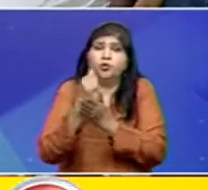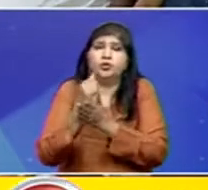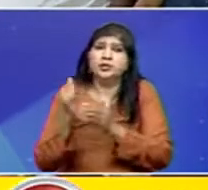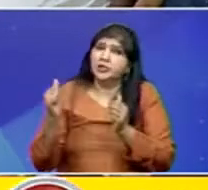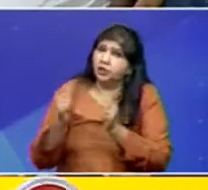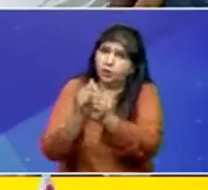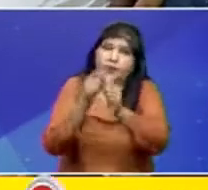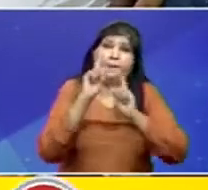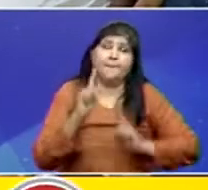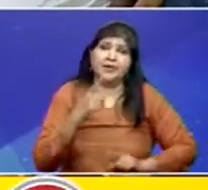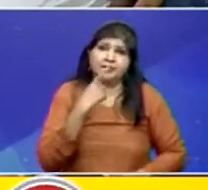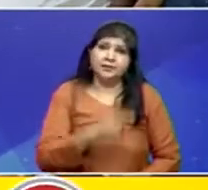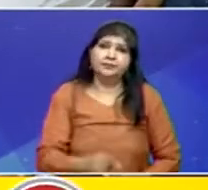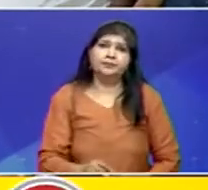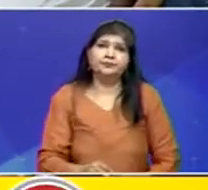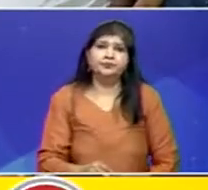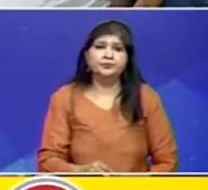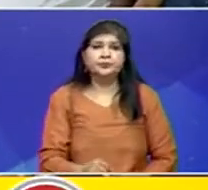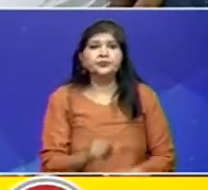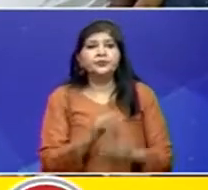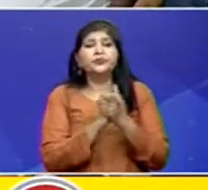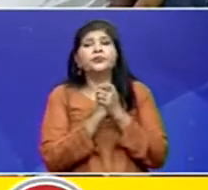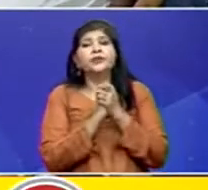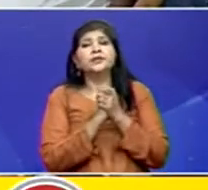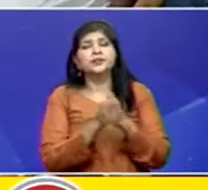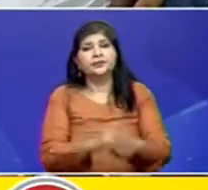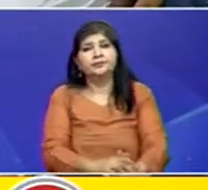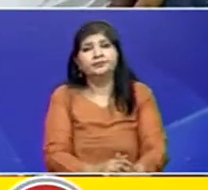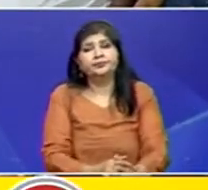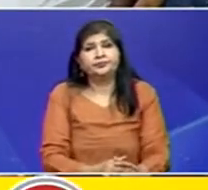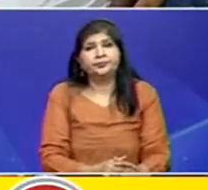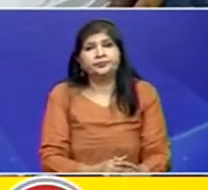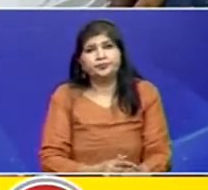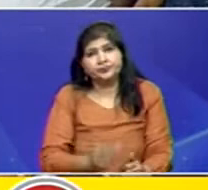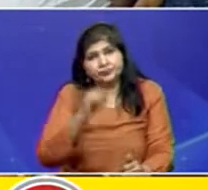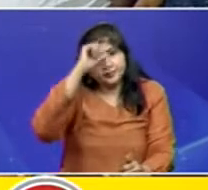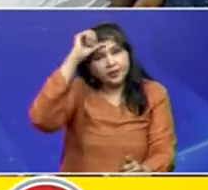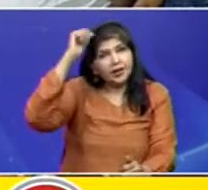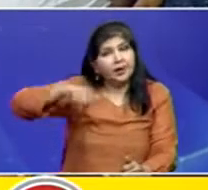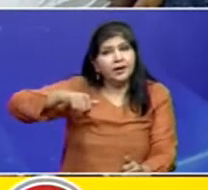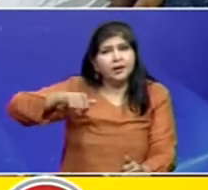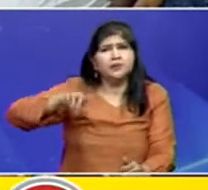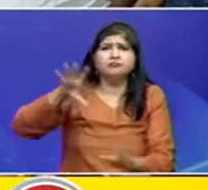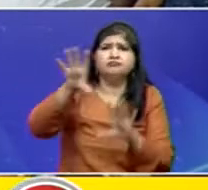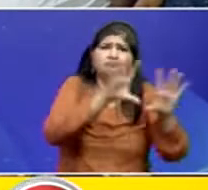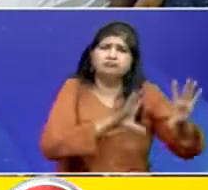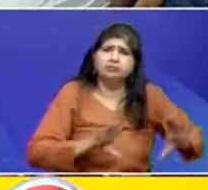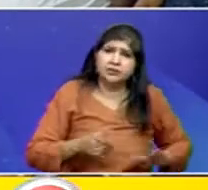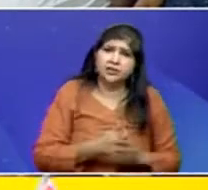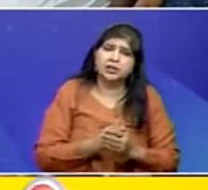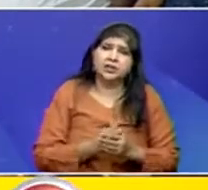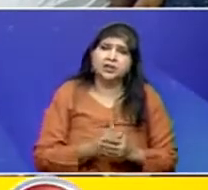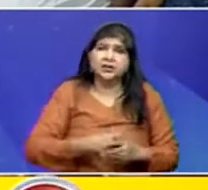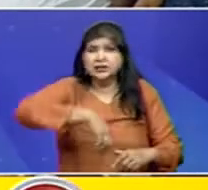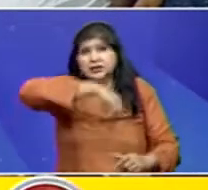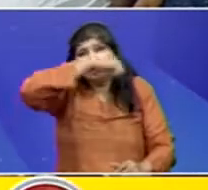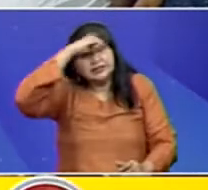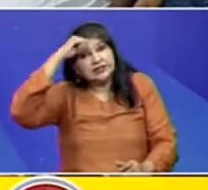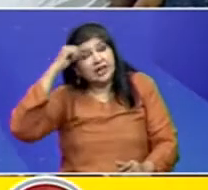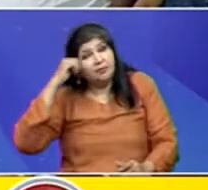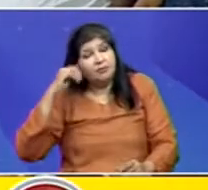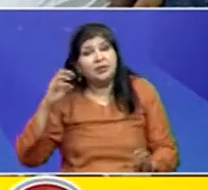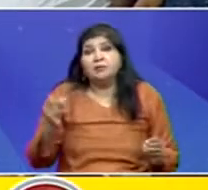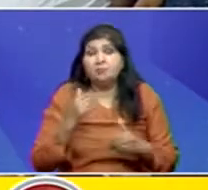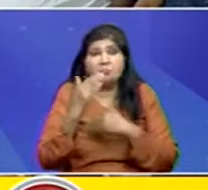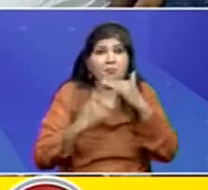जुरूर जुड़ें मेरे प्यारे देश स्वाशियों देश के जादातर हिस्सों में गर्मी बहुत तेजी से